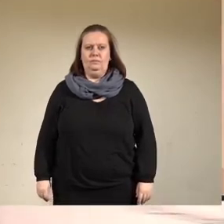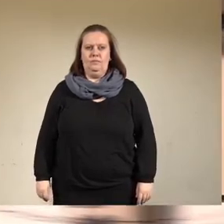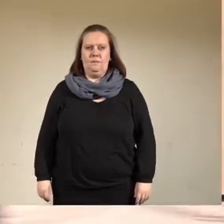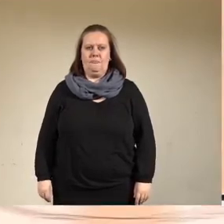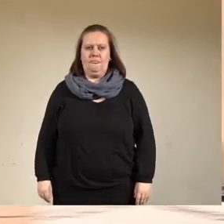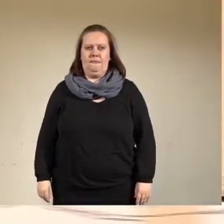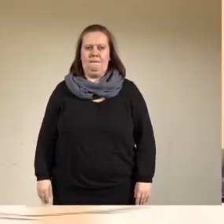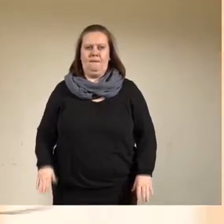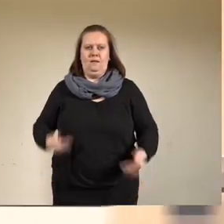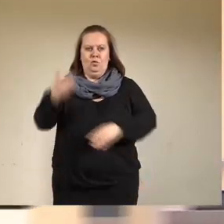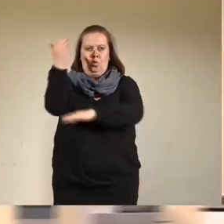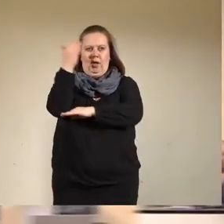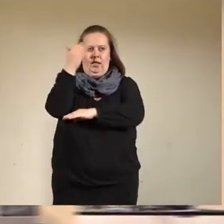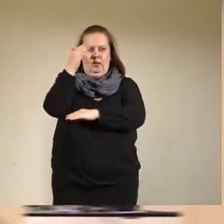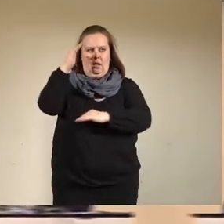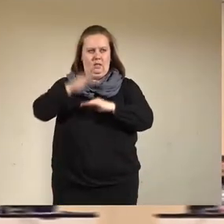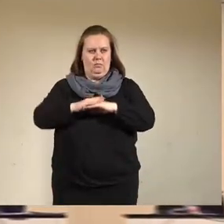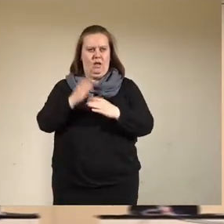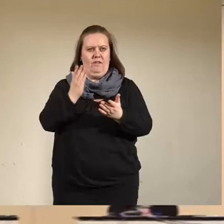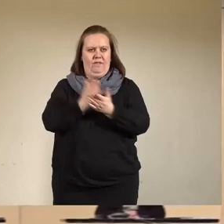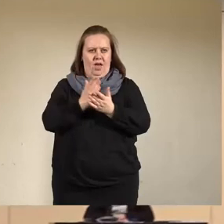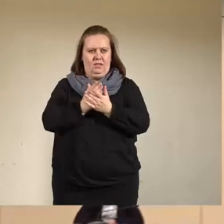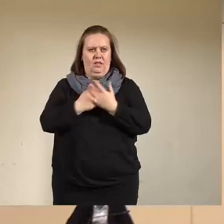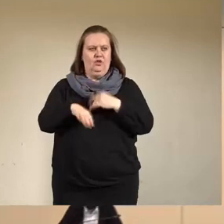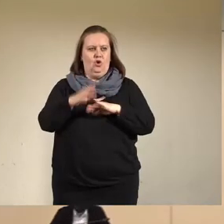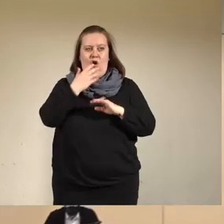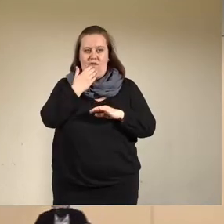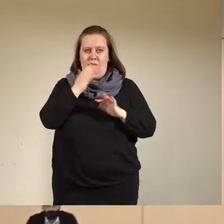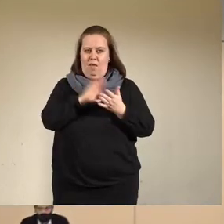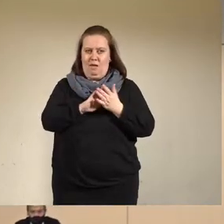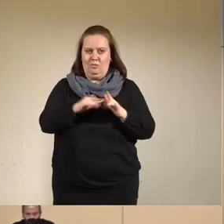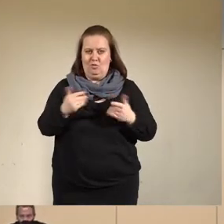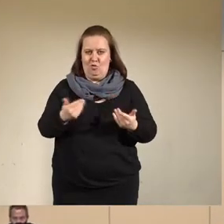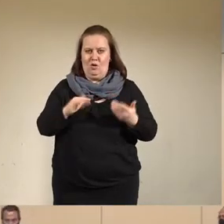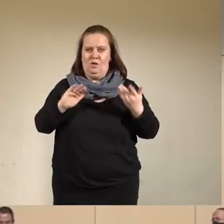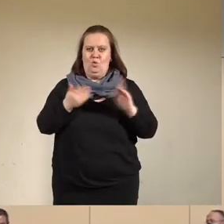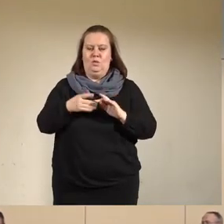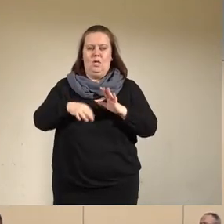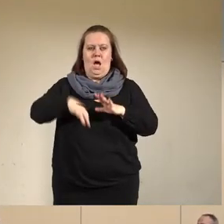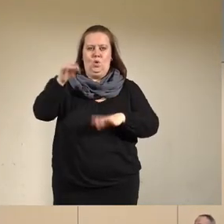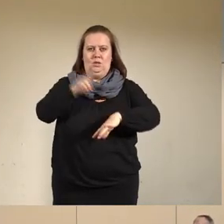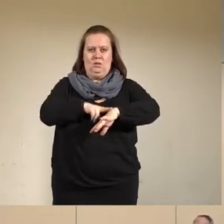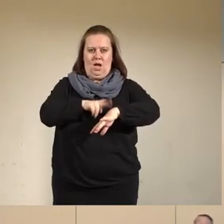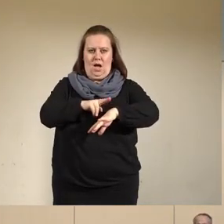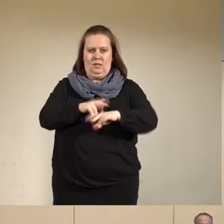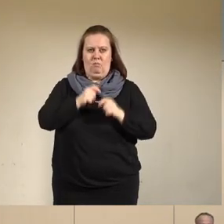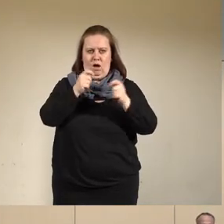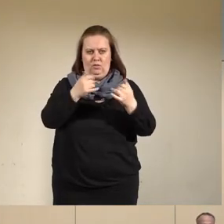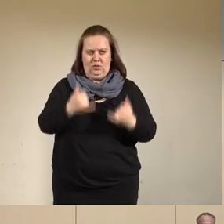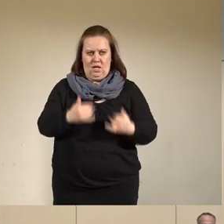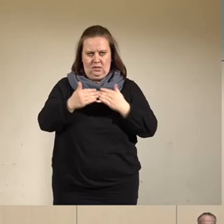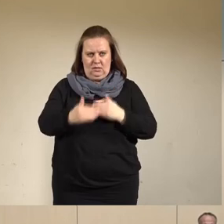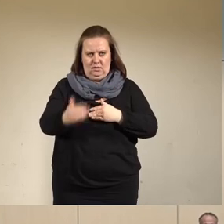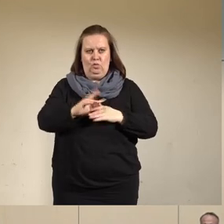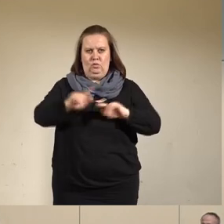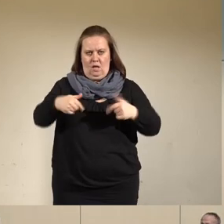So, die Rednerliste ist erstmal abgearbeitet. Ich hoffe, es bleibt dabei. Es war eine kurze Auszeit beantragt. Die würde ich stattgeben und dann